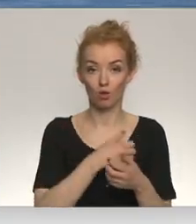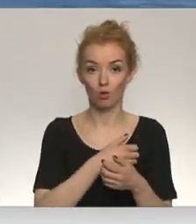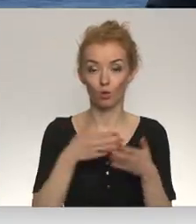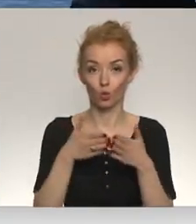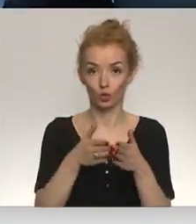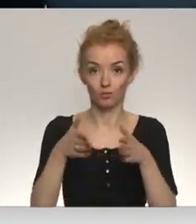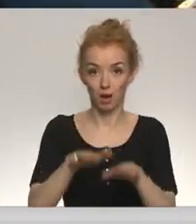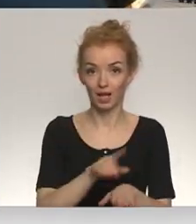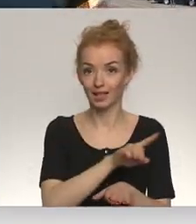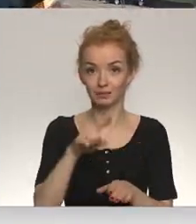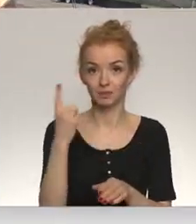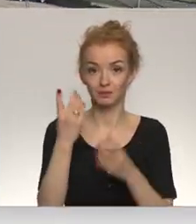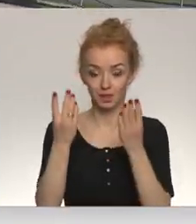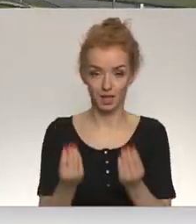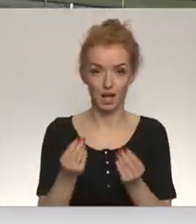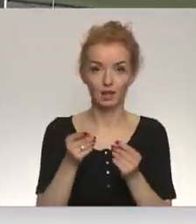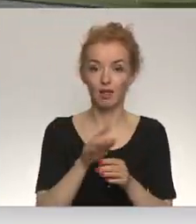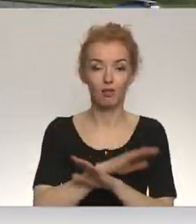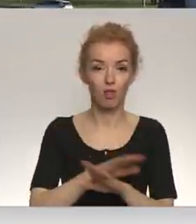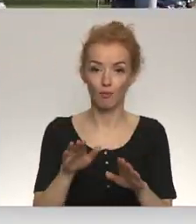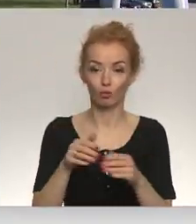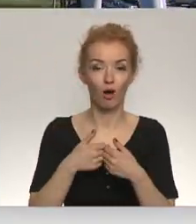līdz pirmdienai. Šoreiz gan tie netiks